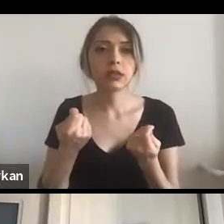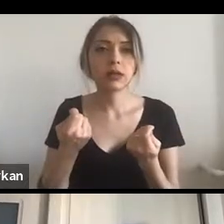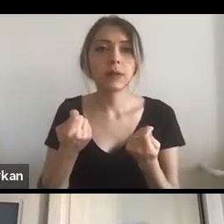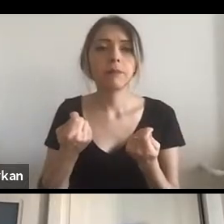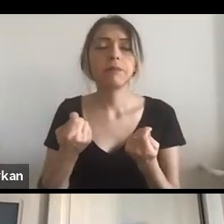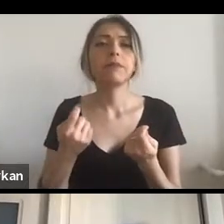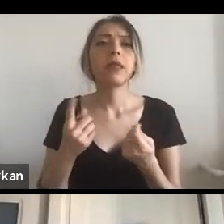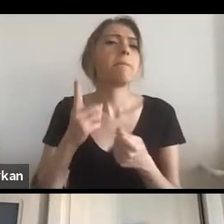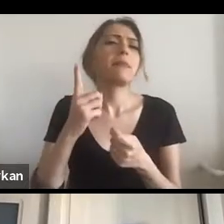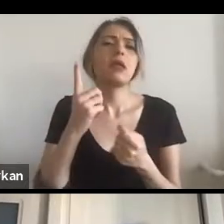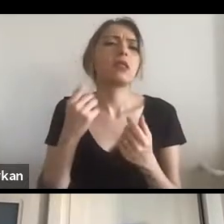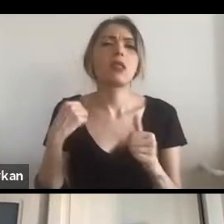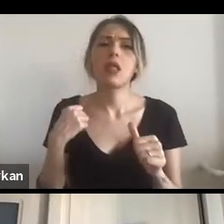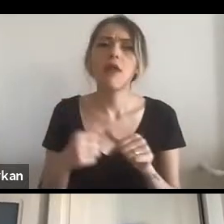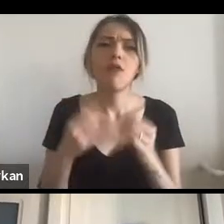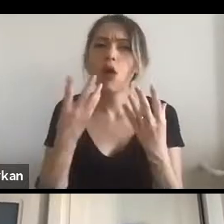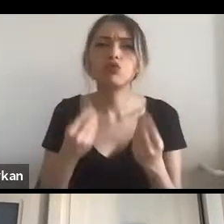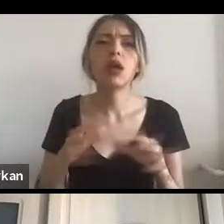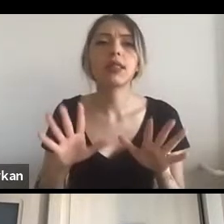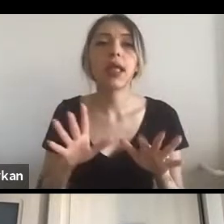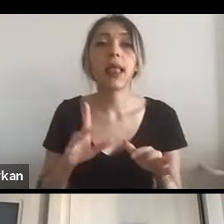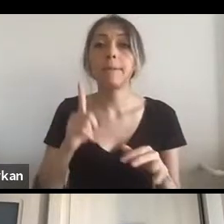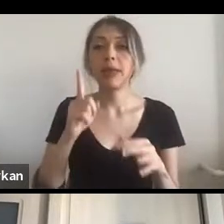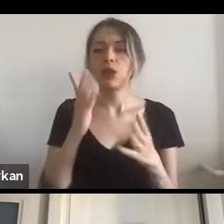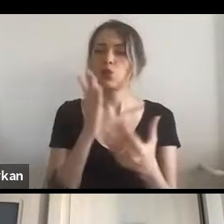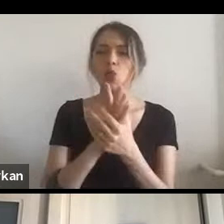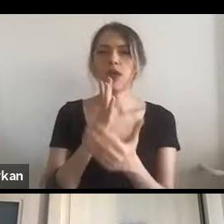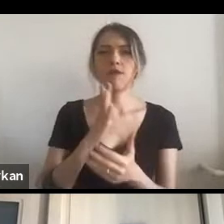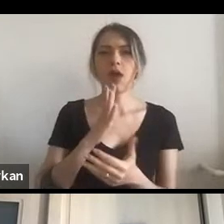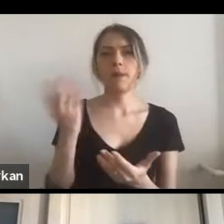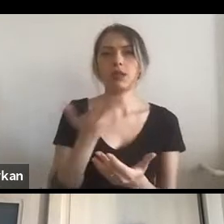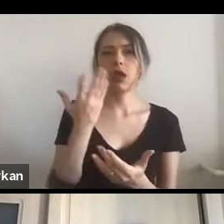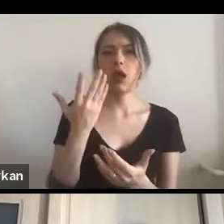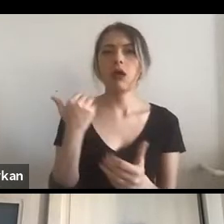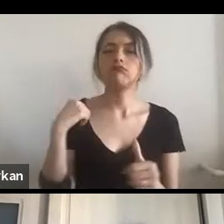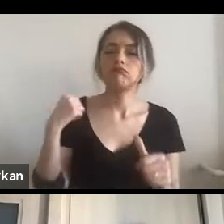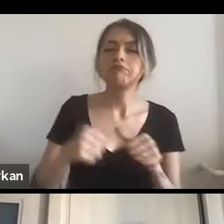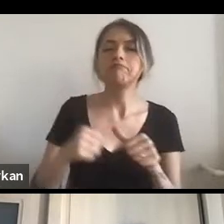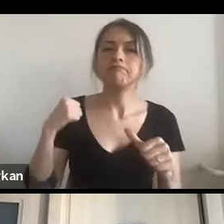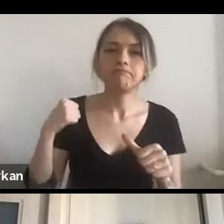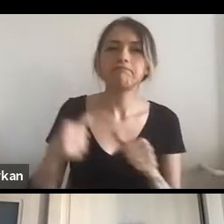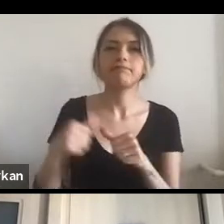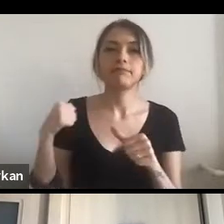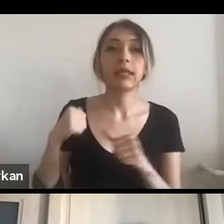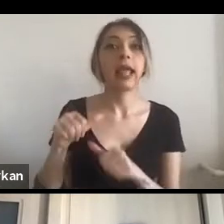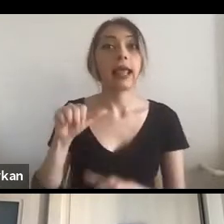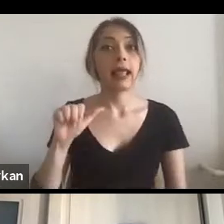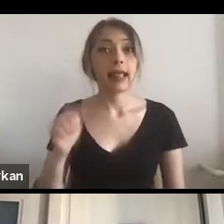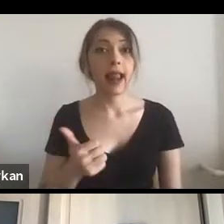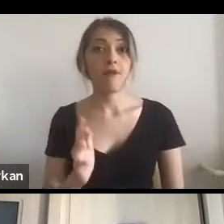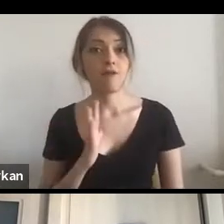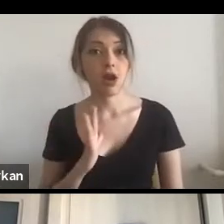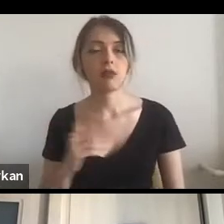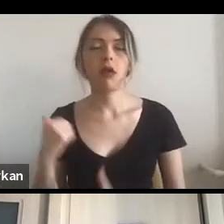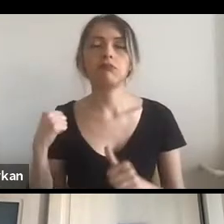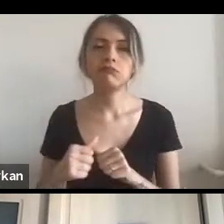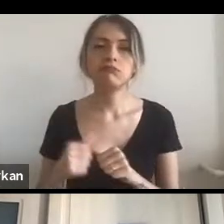yok. Bir dosyayı birden fazla eğer gerekli görüyorsan rapor